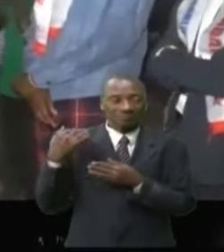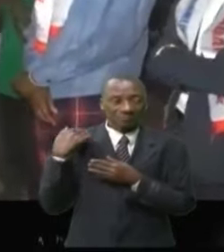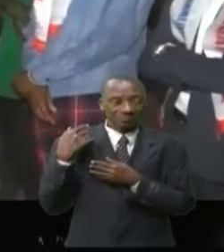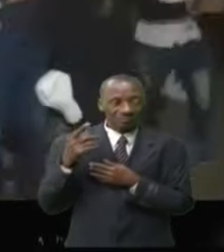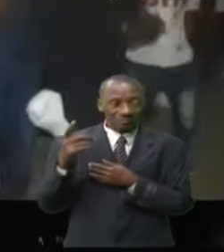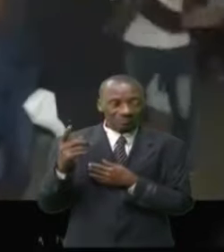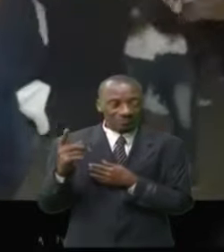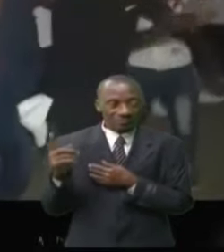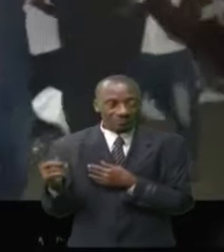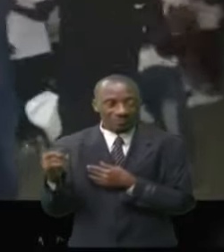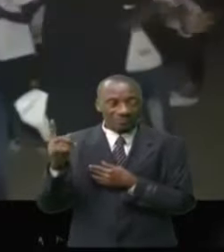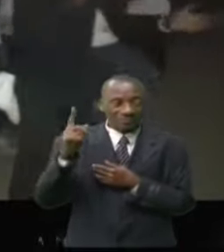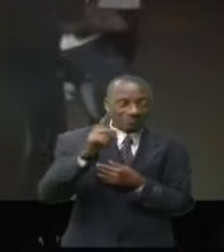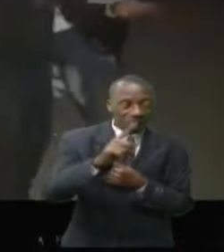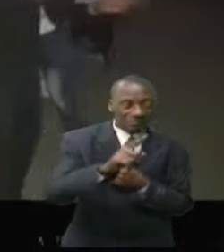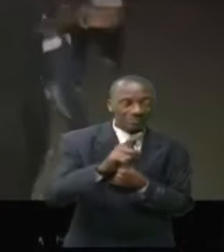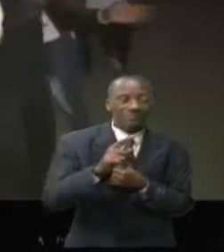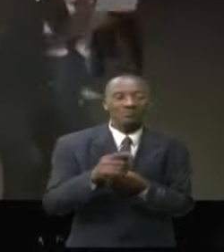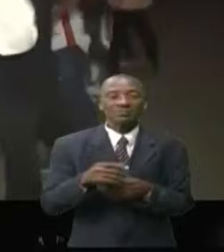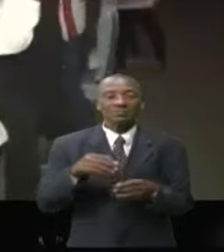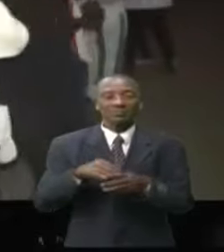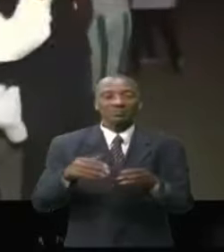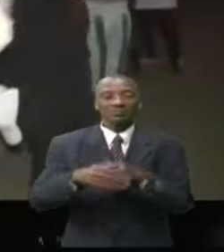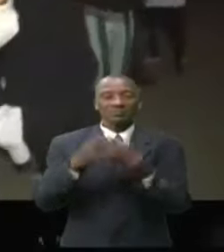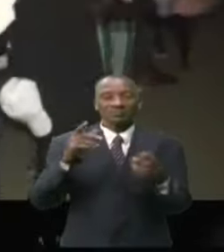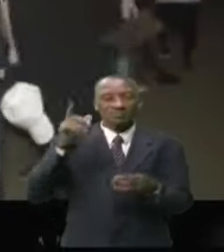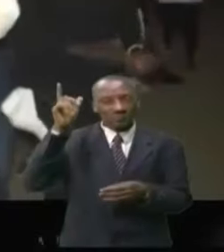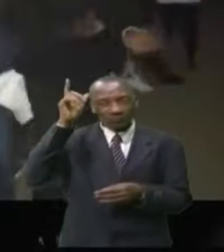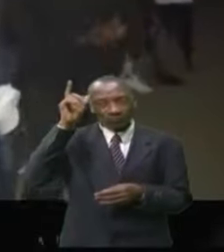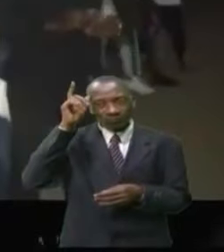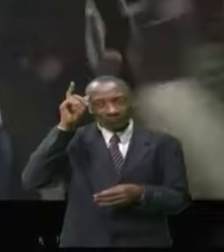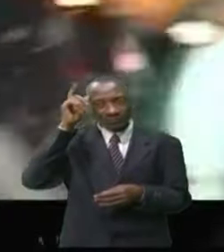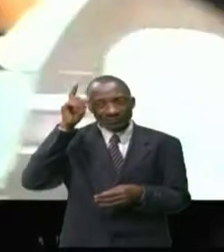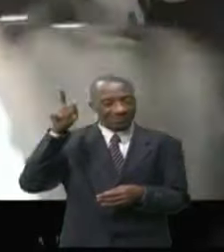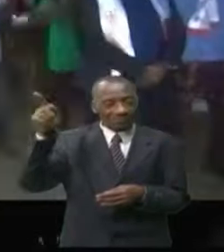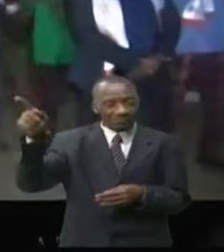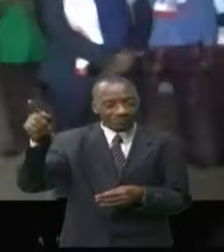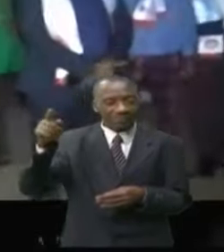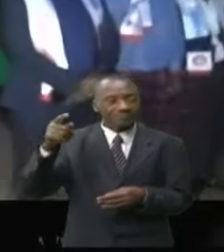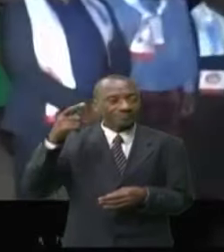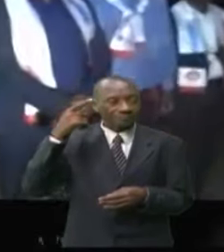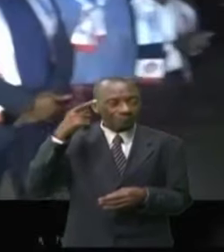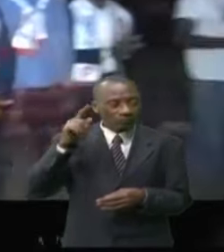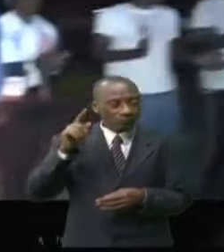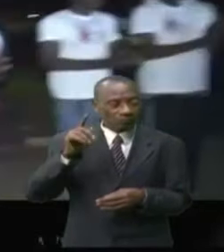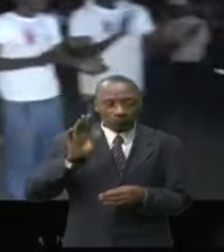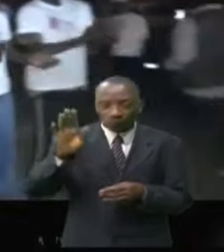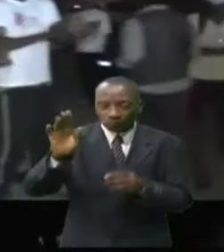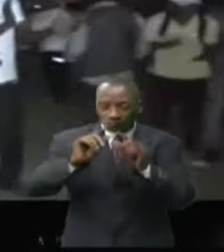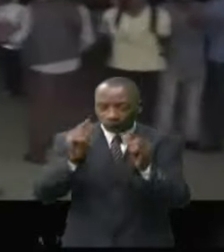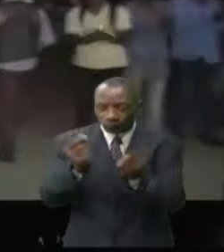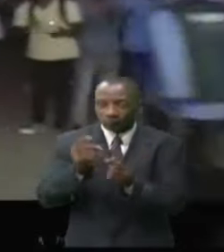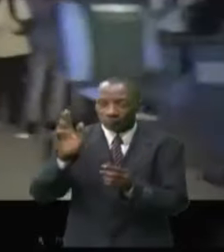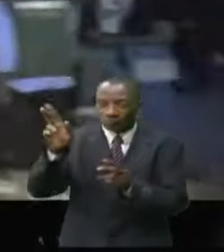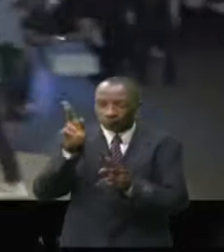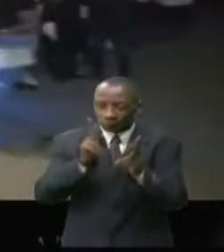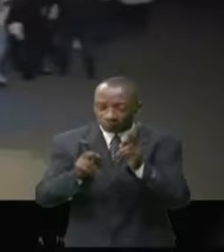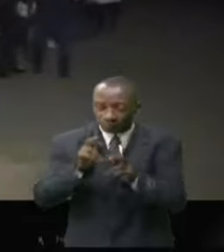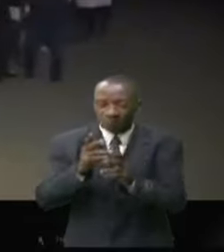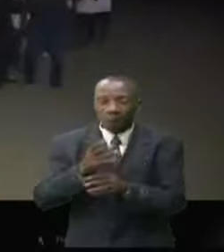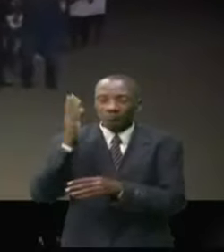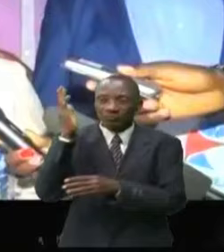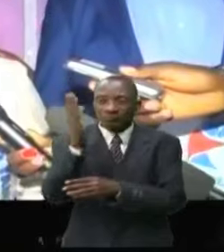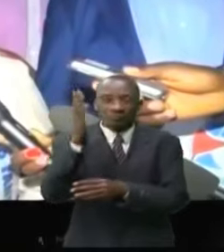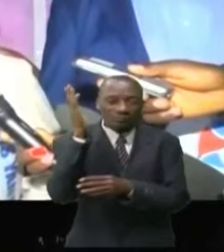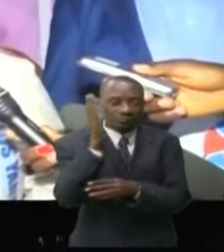marche pour rendre son séjour fructueux et prometaire à la tête d'une forte délégation des investisseurs et d'autres membres de sa fondation